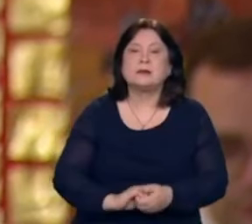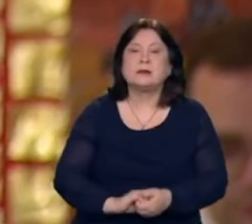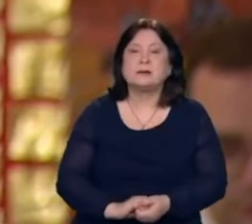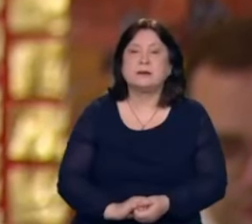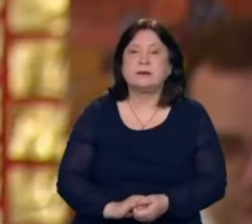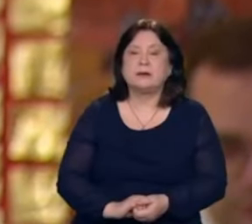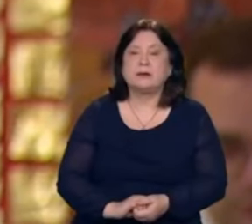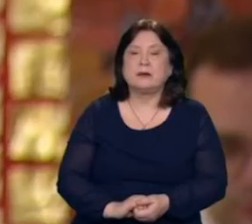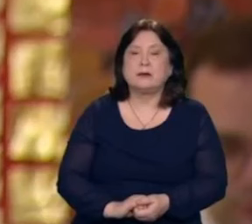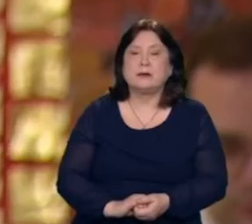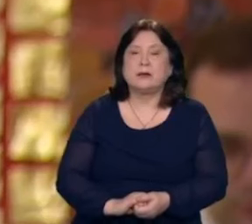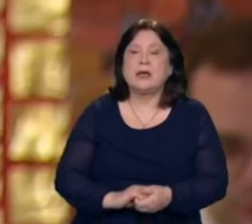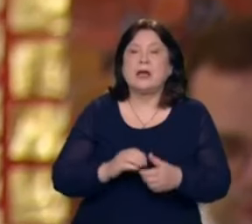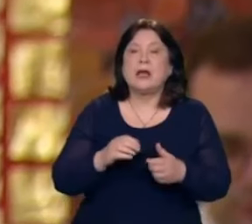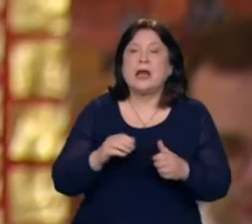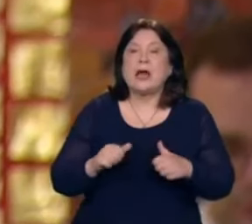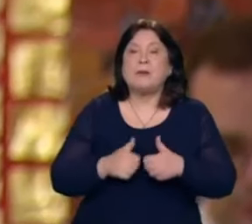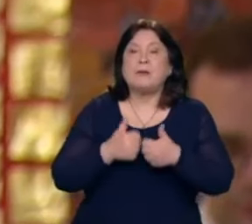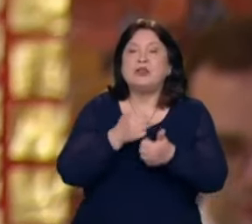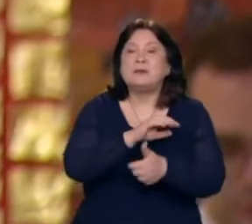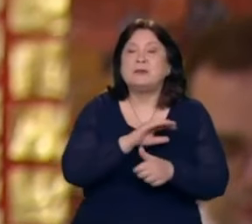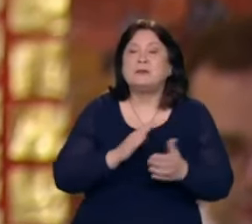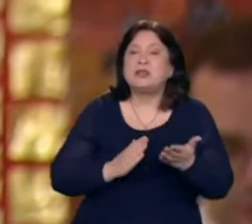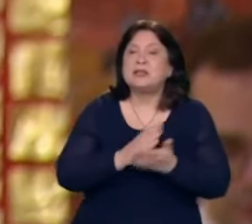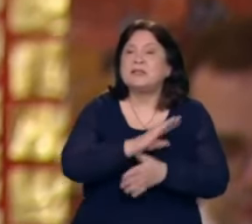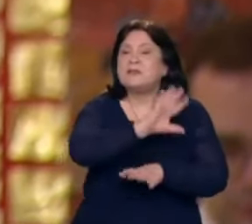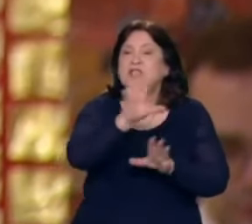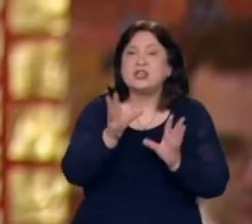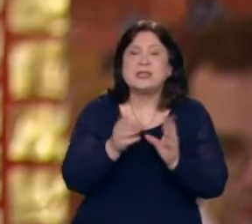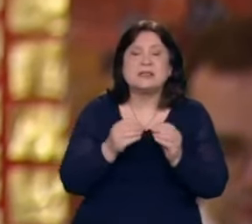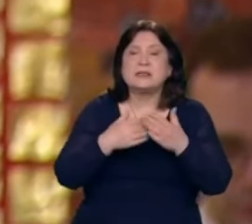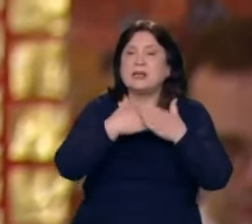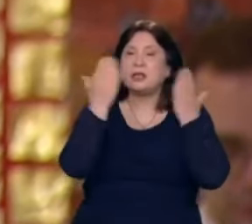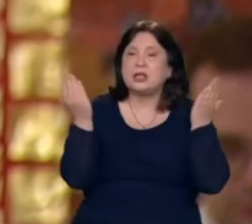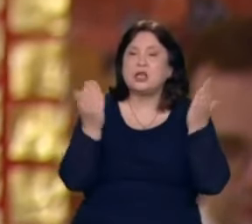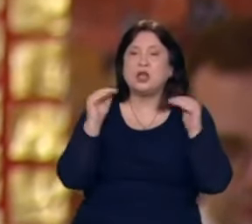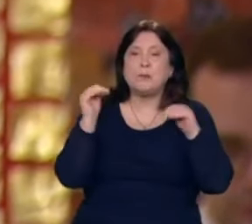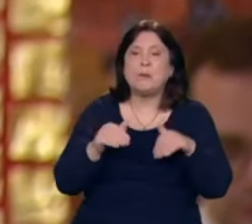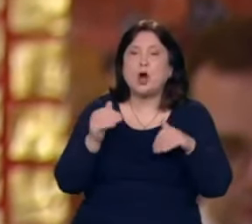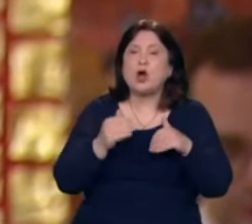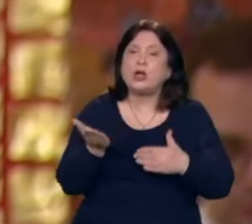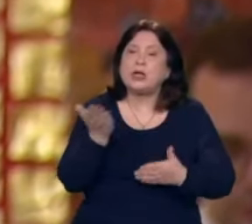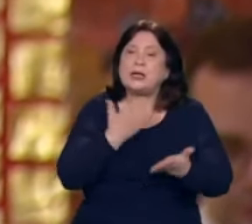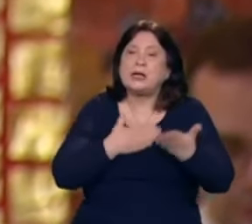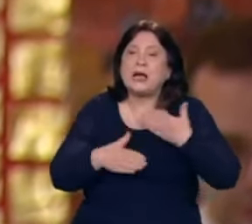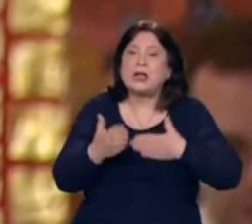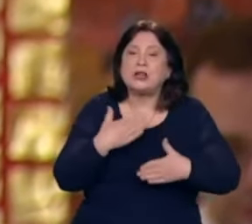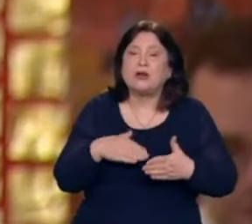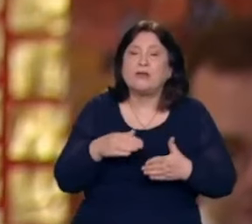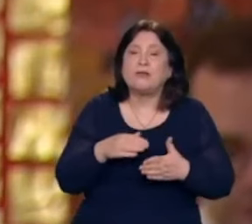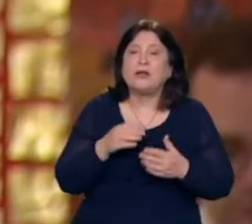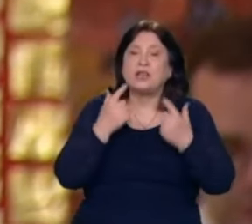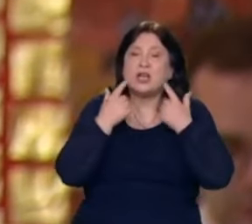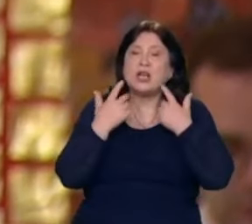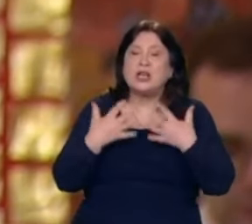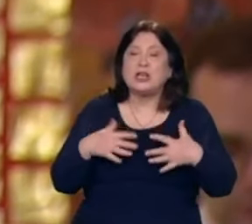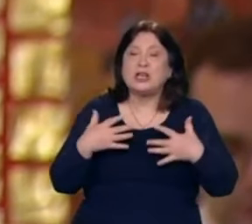łaską abyśmy przez wszystkie dni nasze mogli się radować i